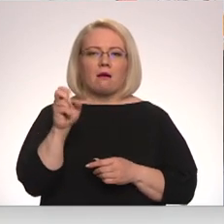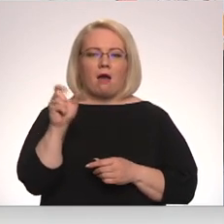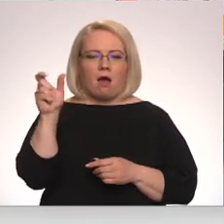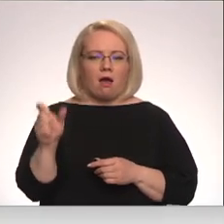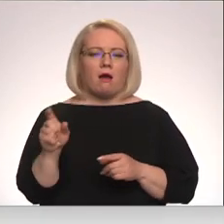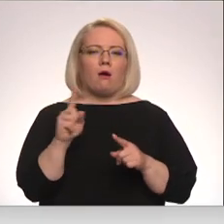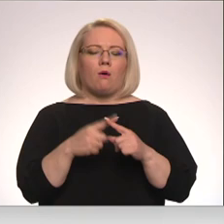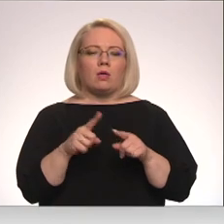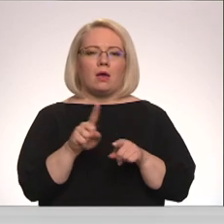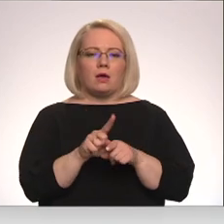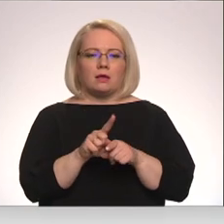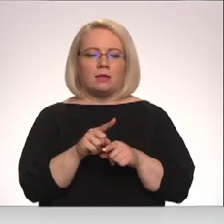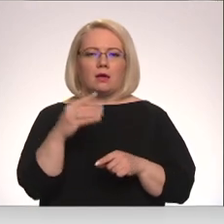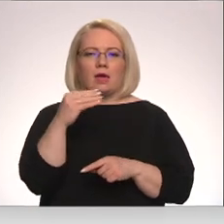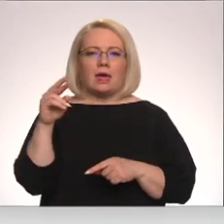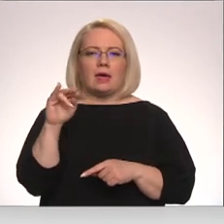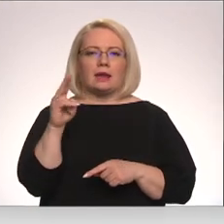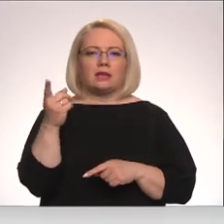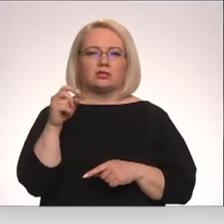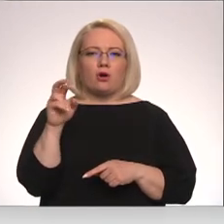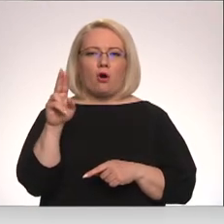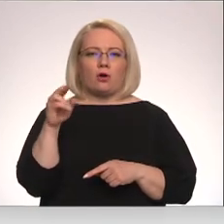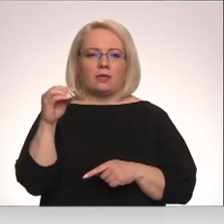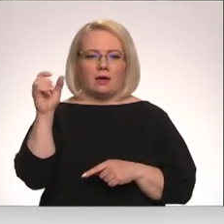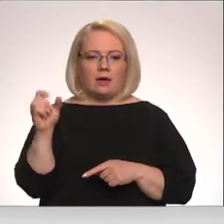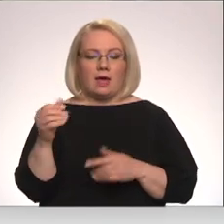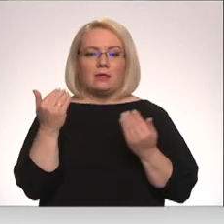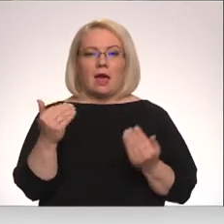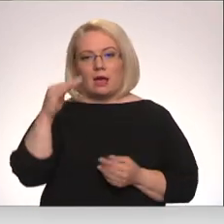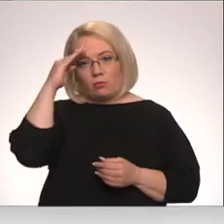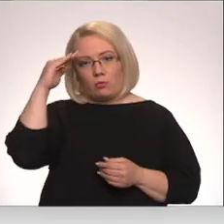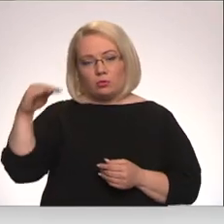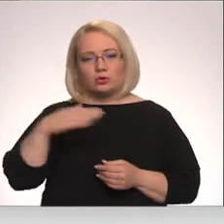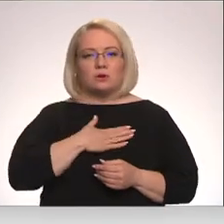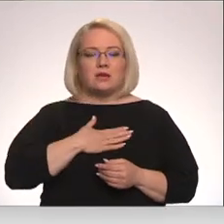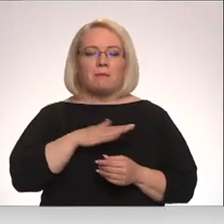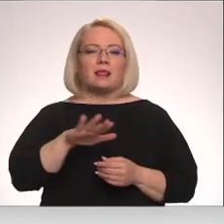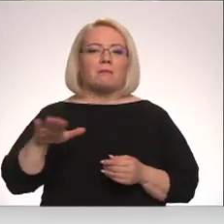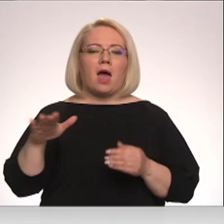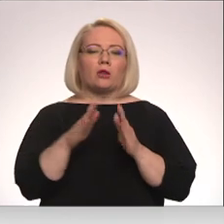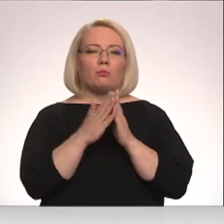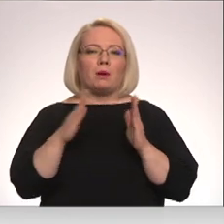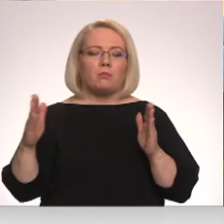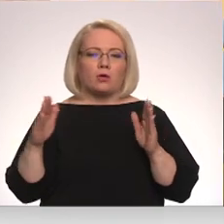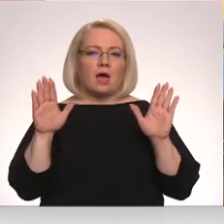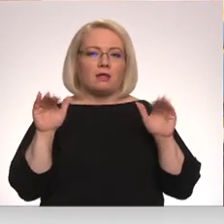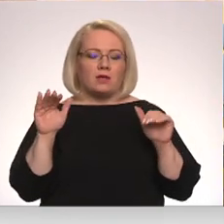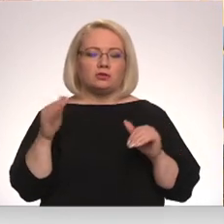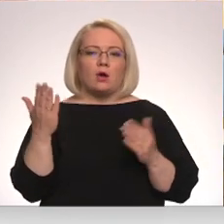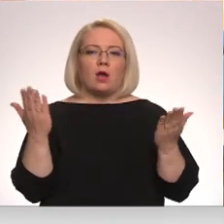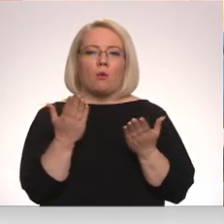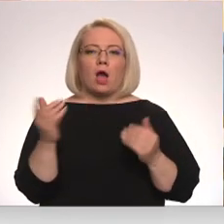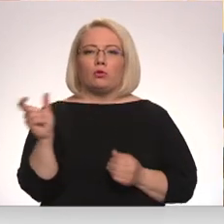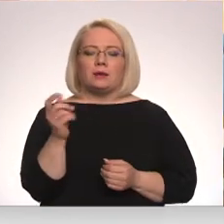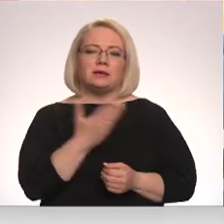arī Eva Eriksone. Šobrīd Edvards no savas Sabilis bērnu bibliotēkas atvadās, jo kādu brīdi viņš kopā ar